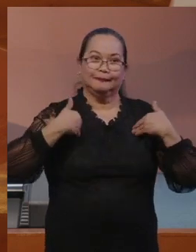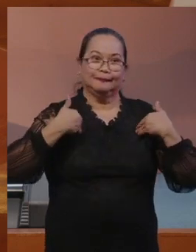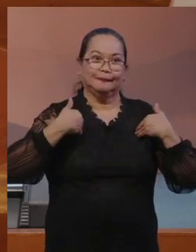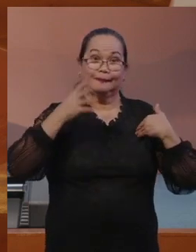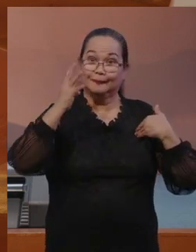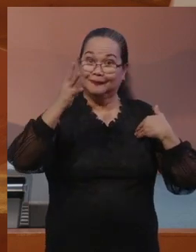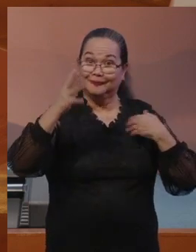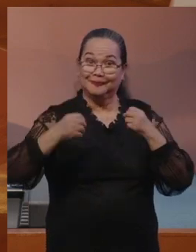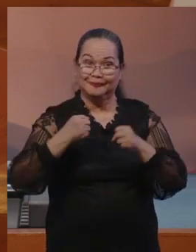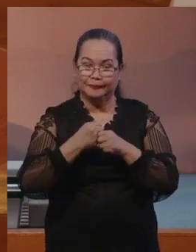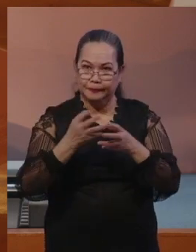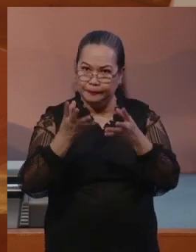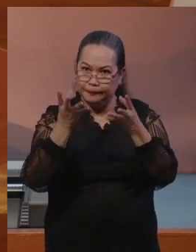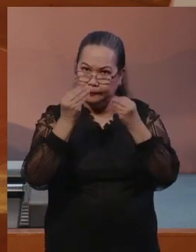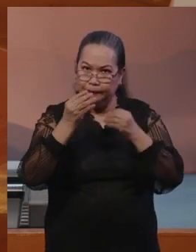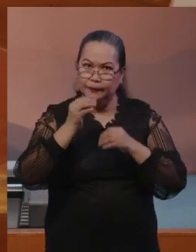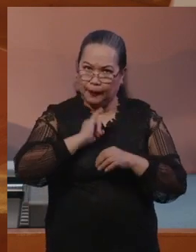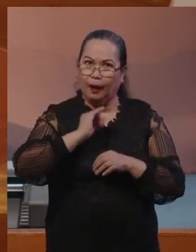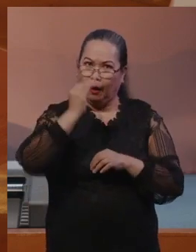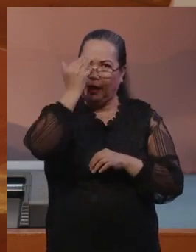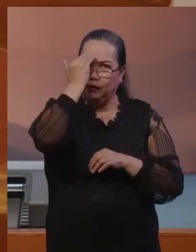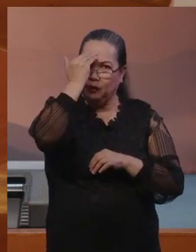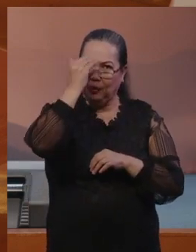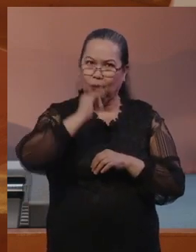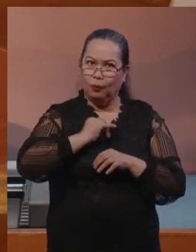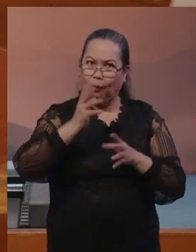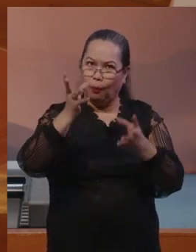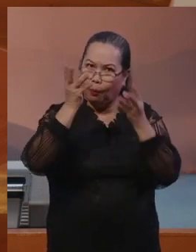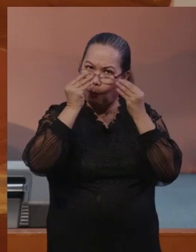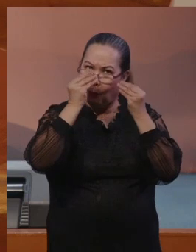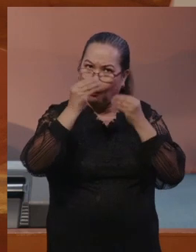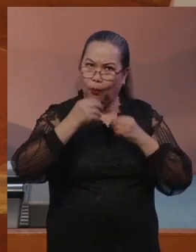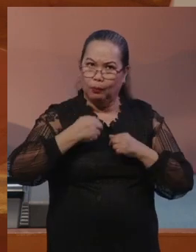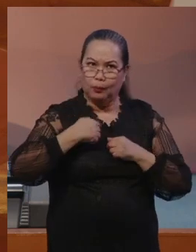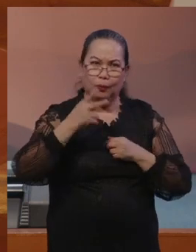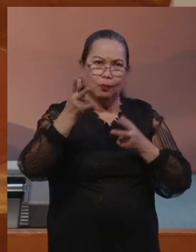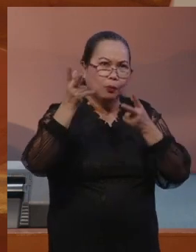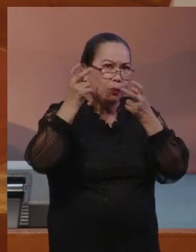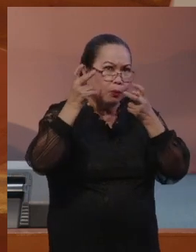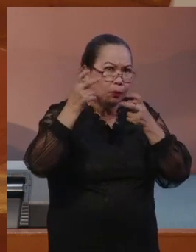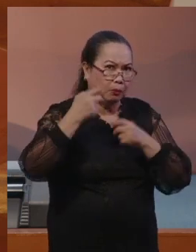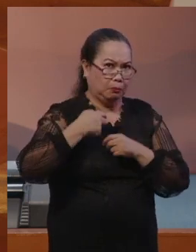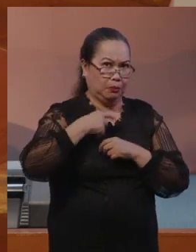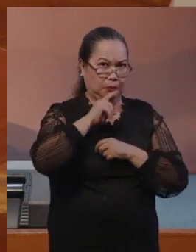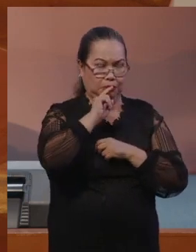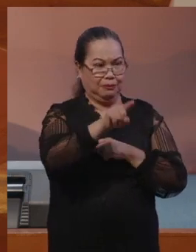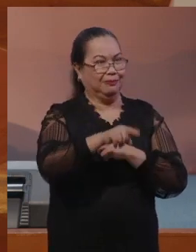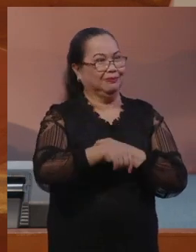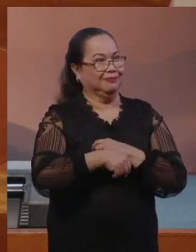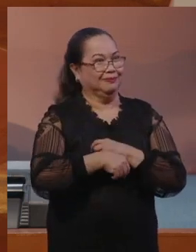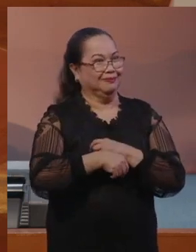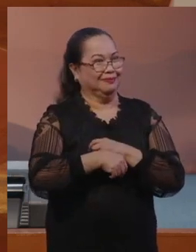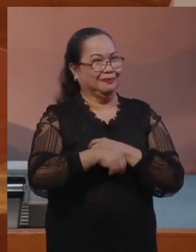Narinig niya lang, I know, sabi niya, for we have heard, sabi niya.